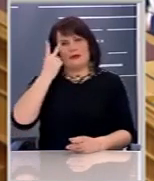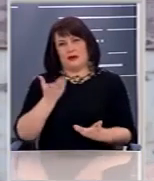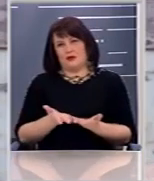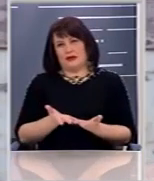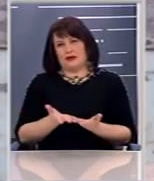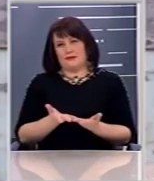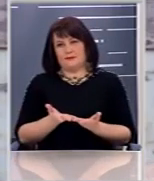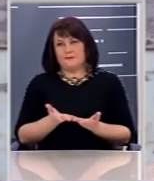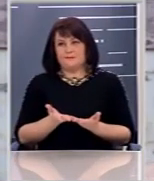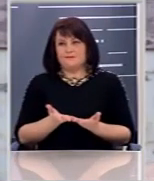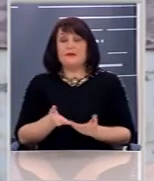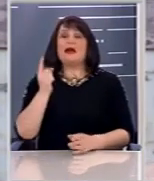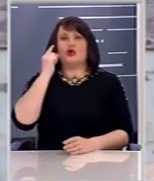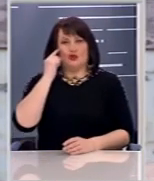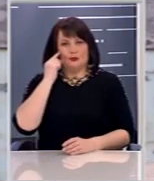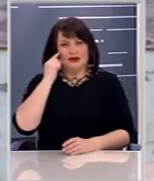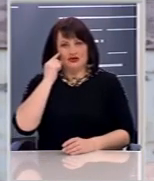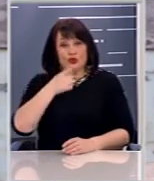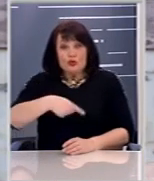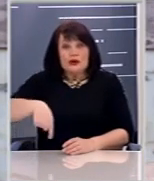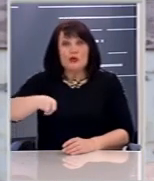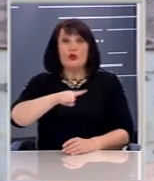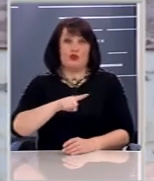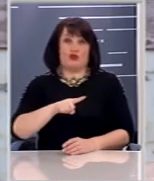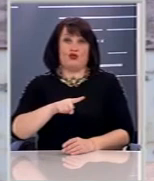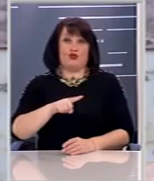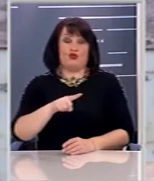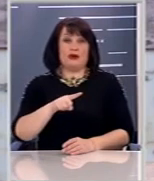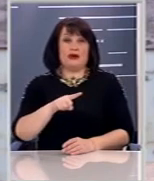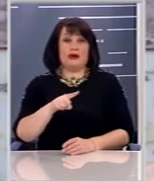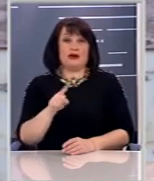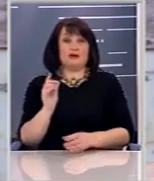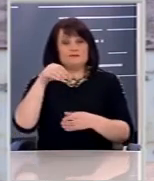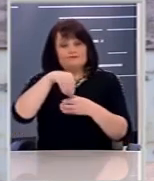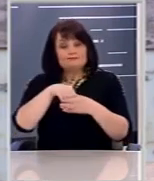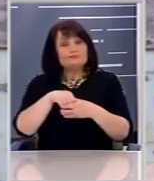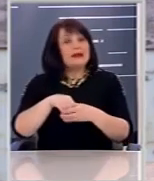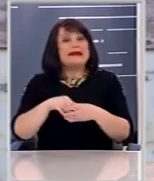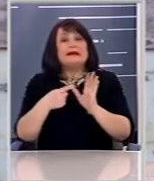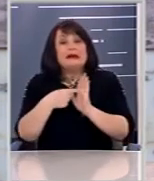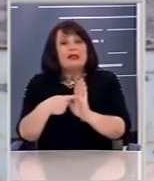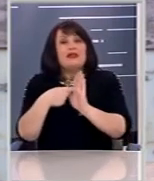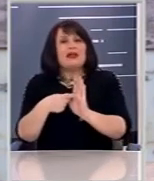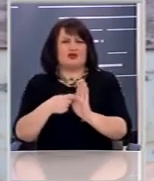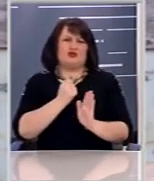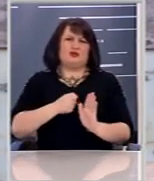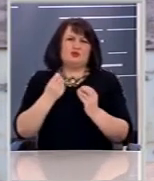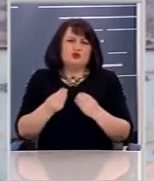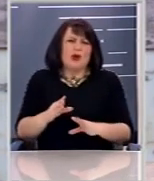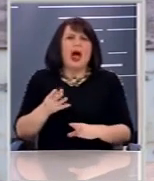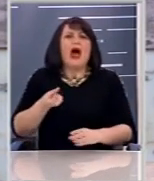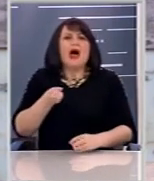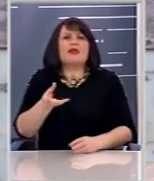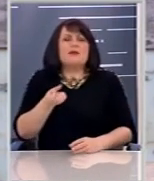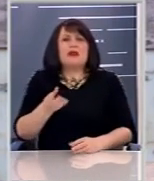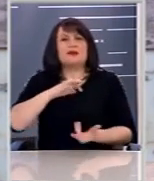δικαιωμάτων. Νομίζω ότι όλοι είμαστε συμμέτοχοι των αριθμών, των τραγικών αριθμών που υπάρχουν